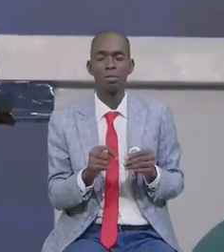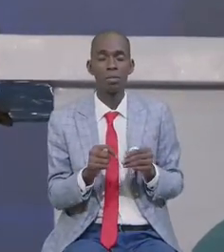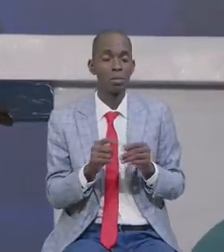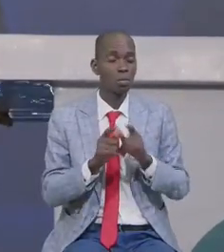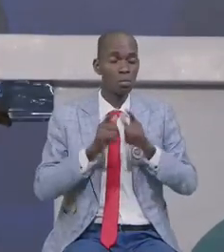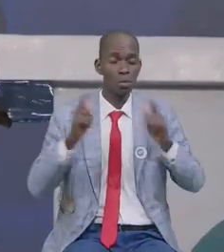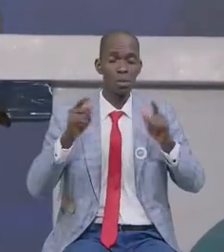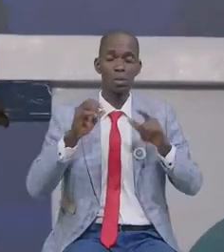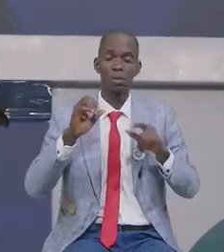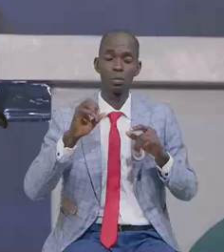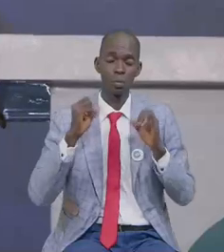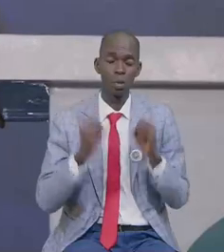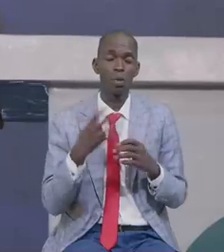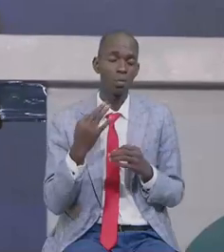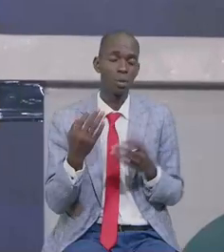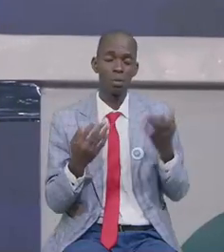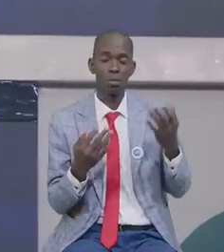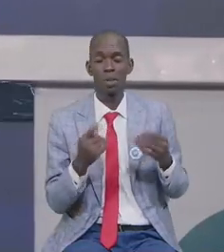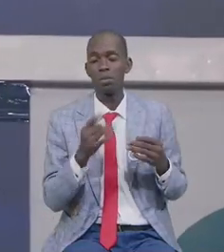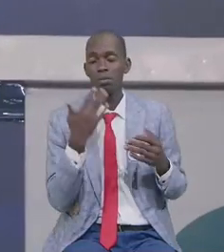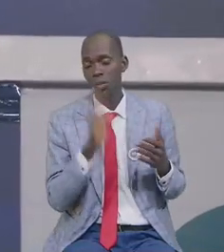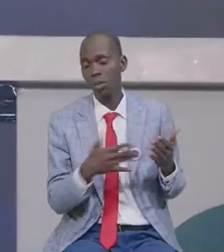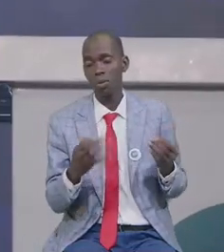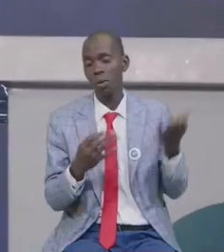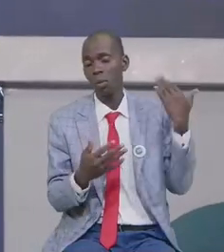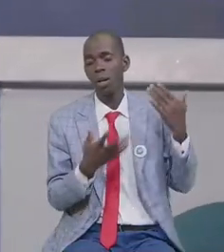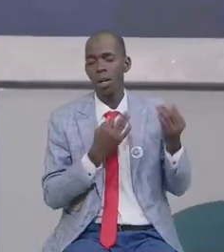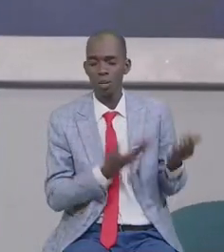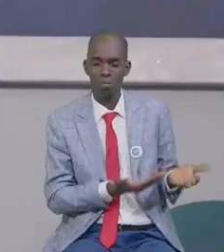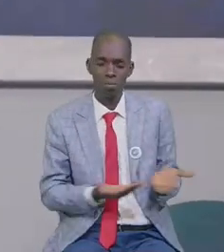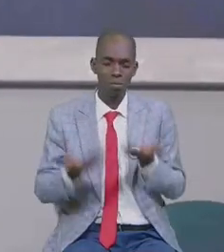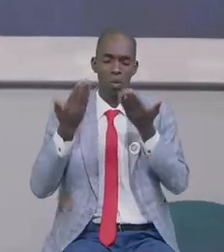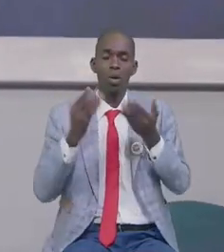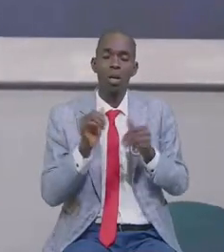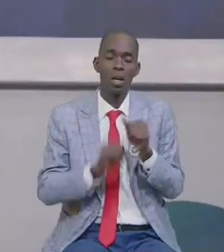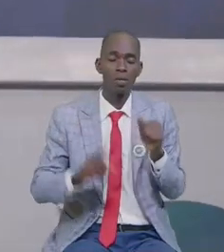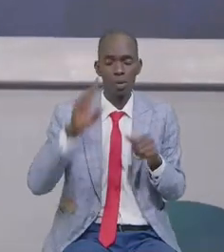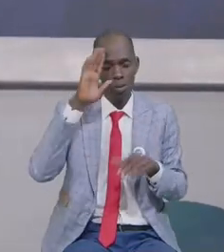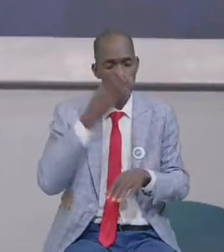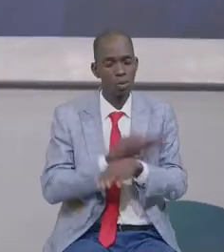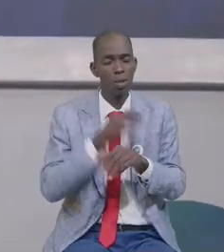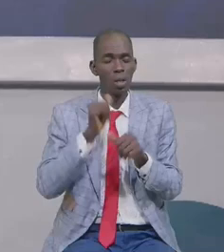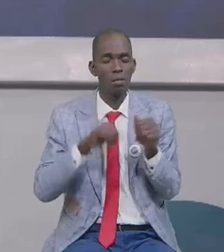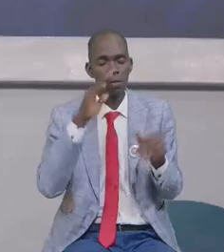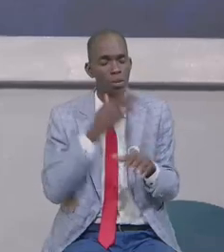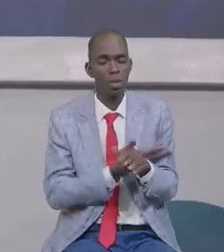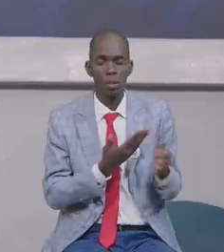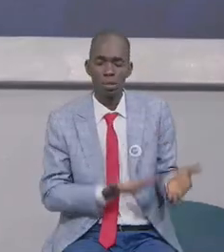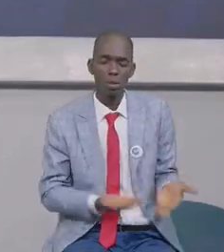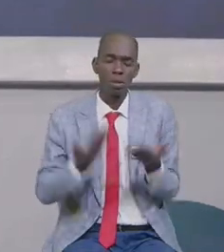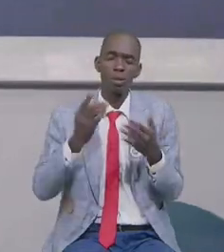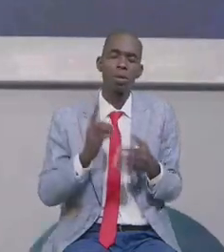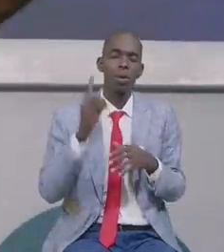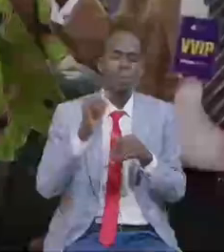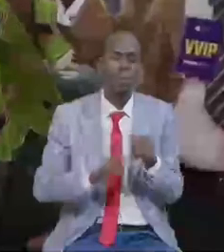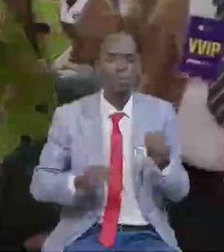les manquements du passé, et élève chaque fille, chaque fille, élève tout ministre, tout